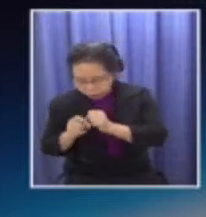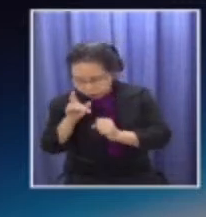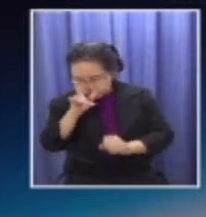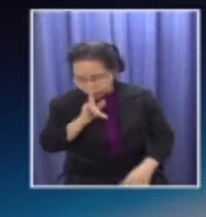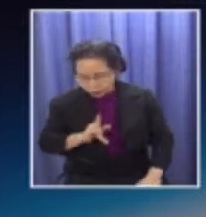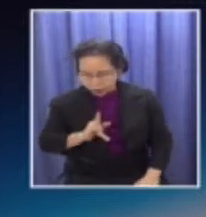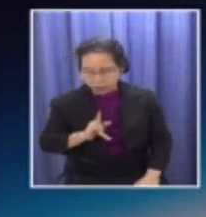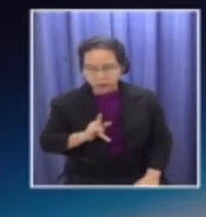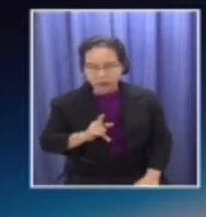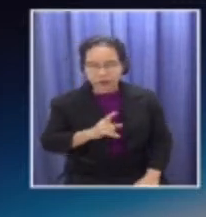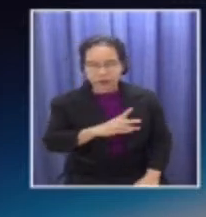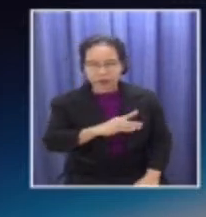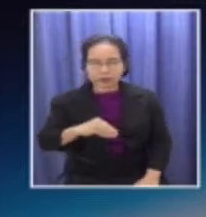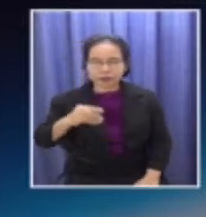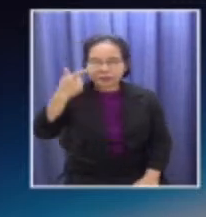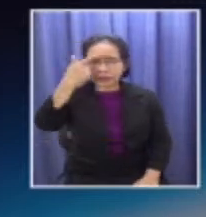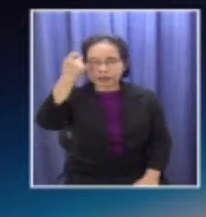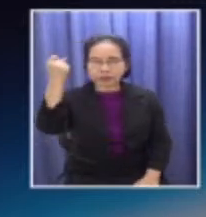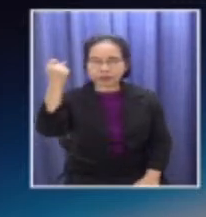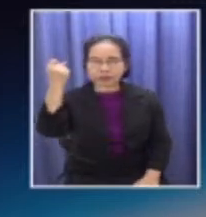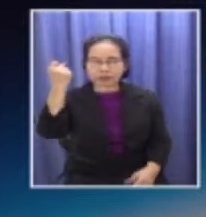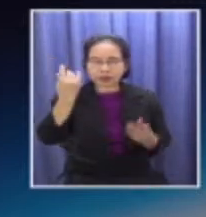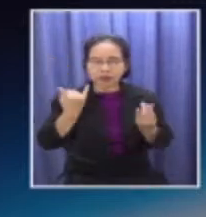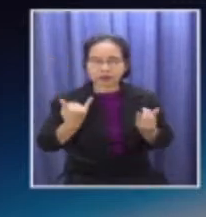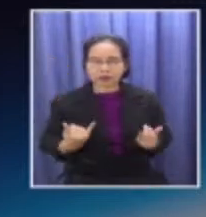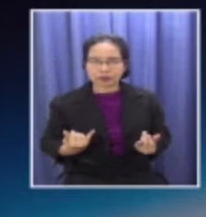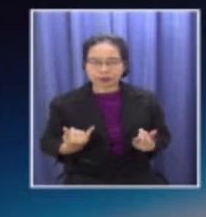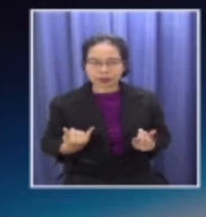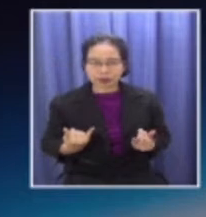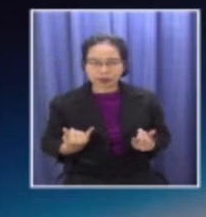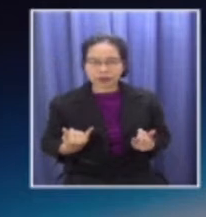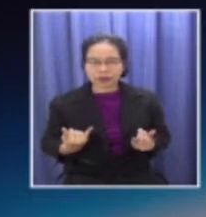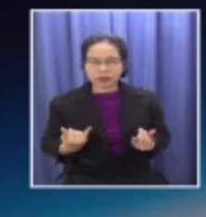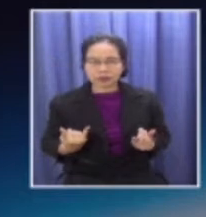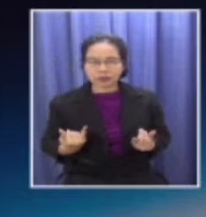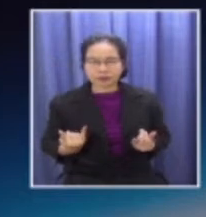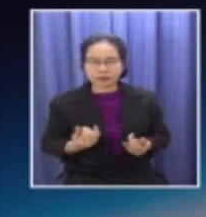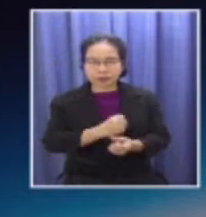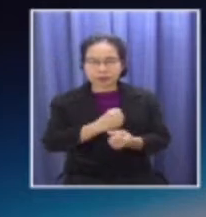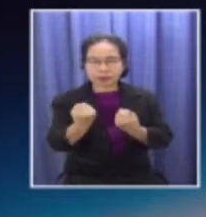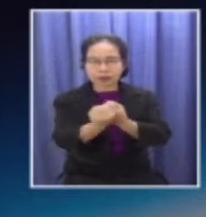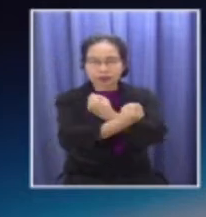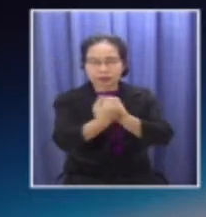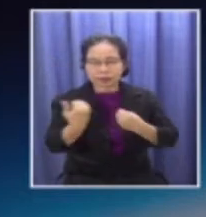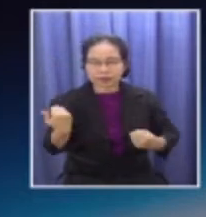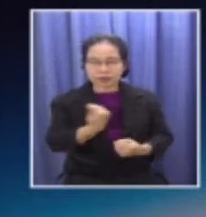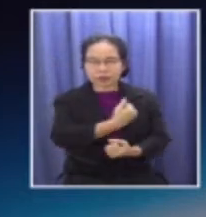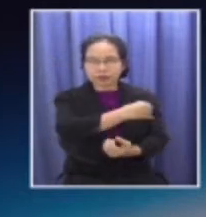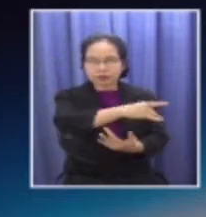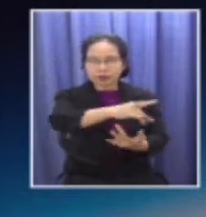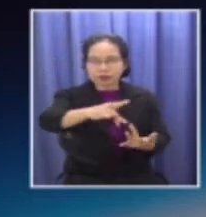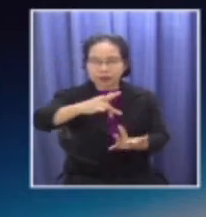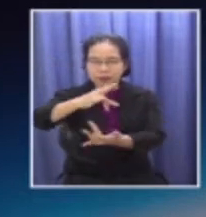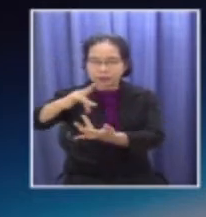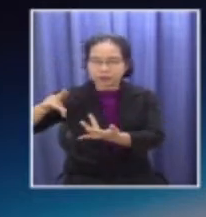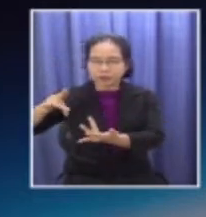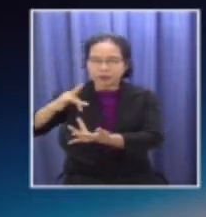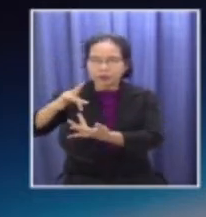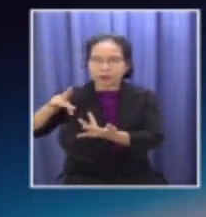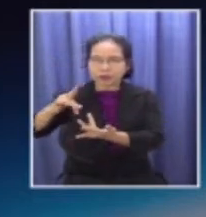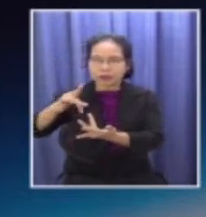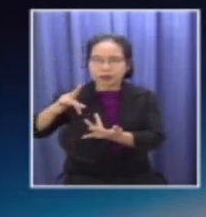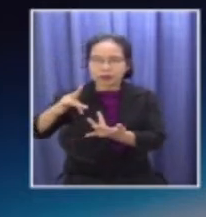arawo ankunam die ne baha enipa wane wana dofo